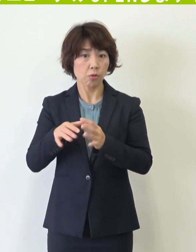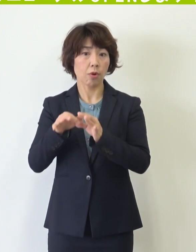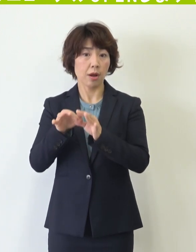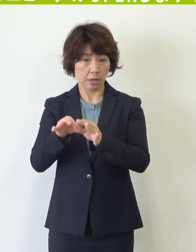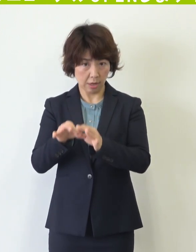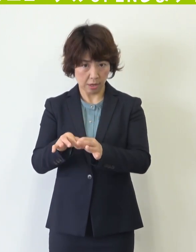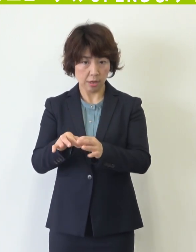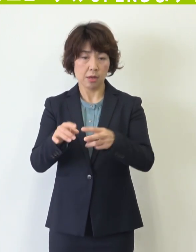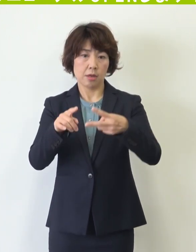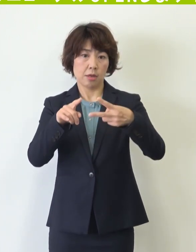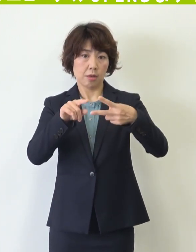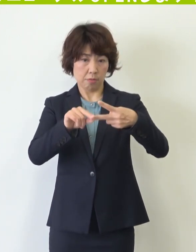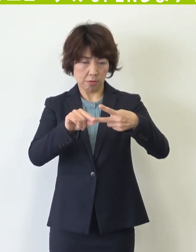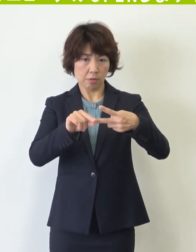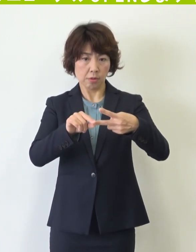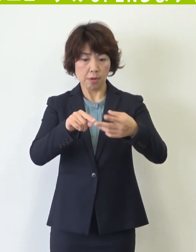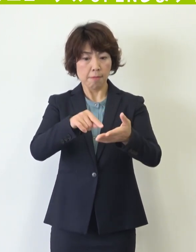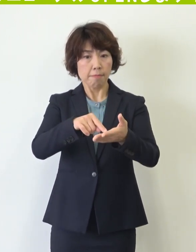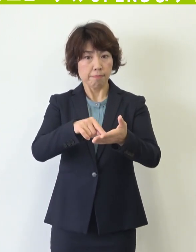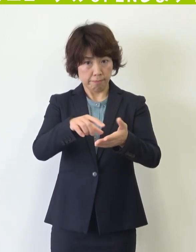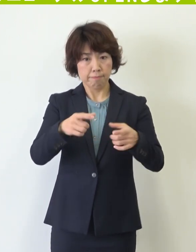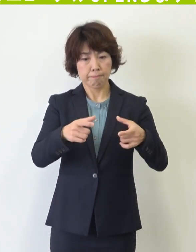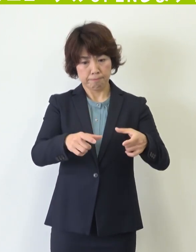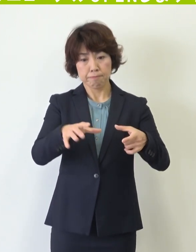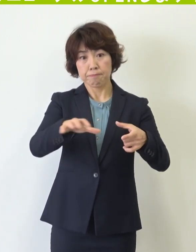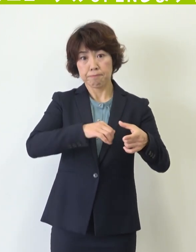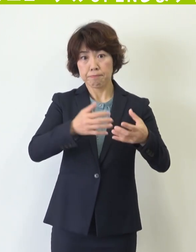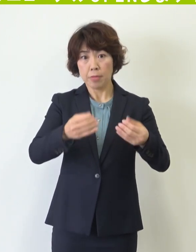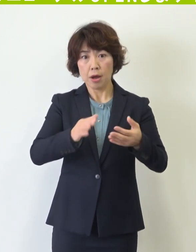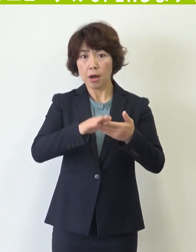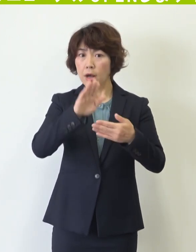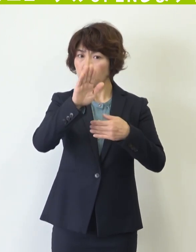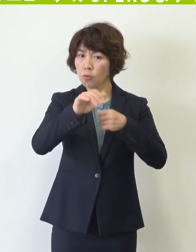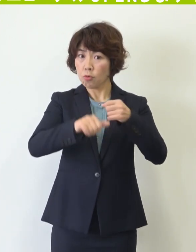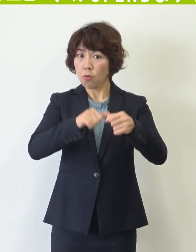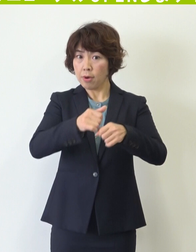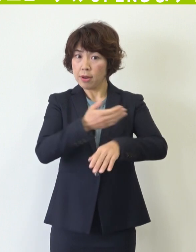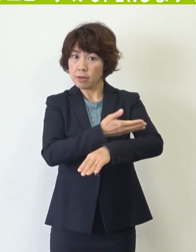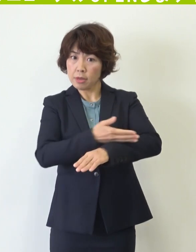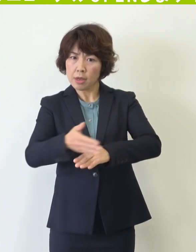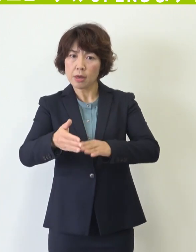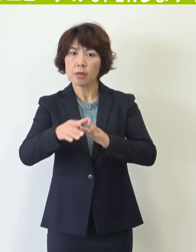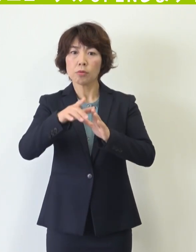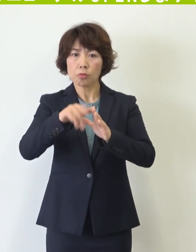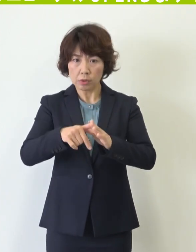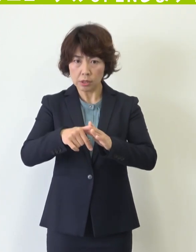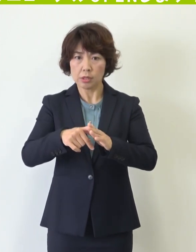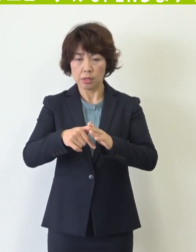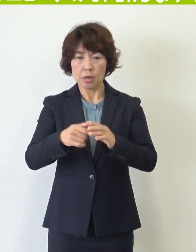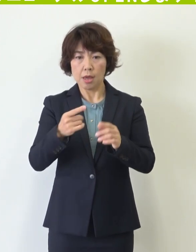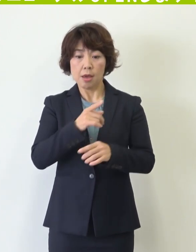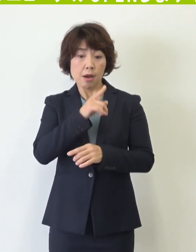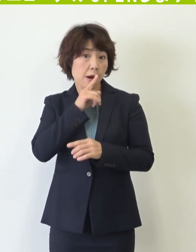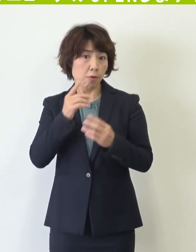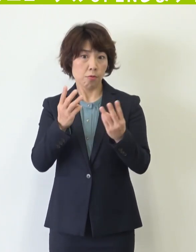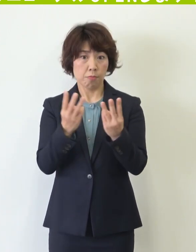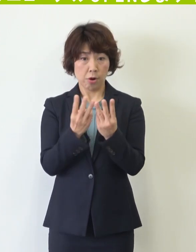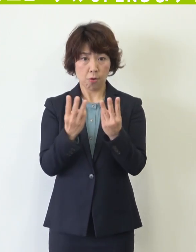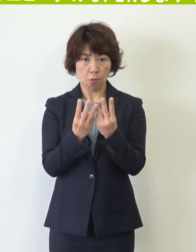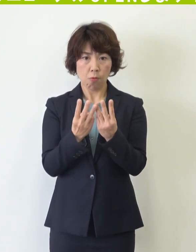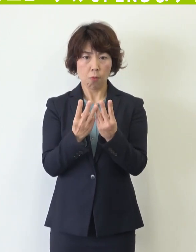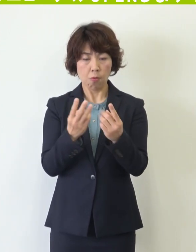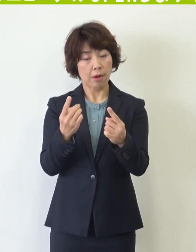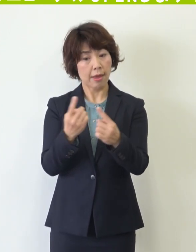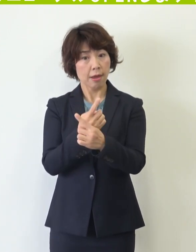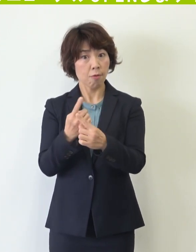関係の方とそれからの取得をしてからですねあの5年経過した方の番号